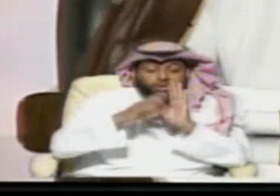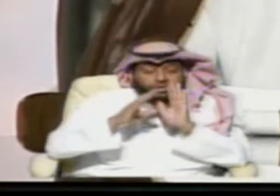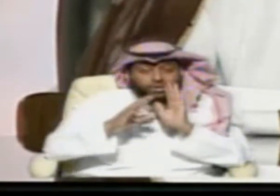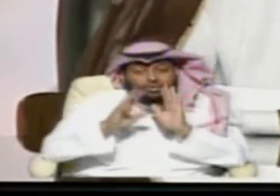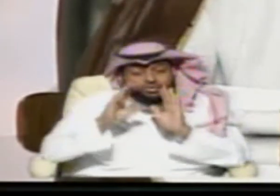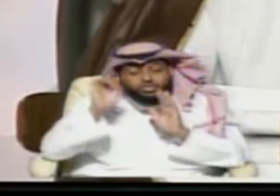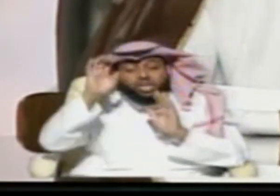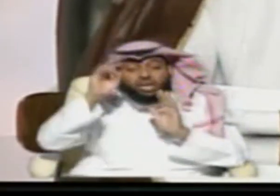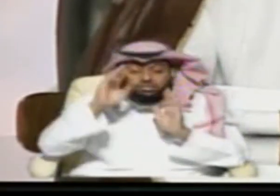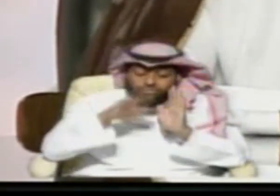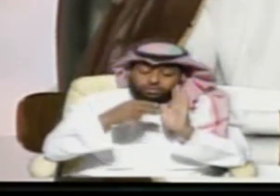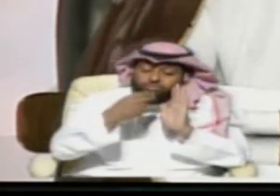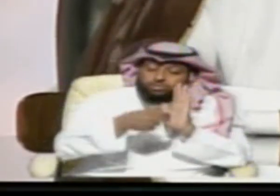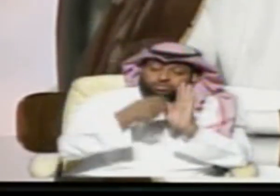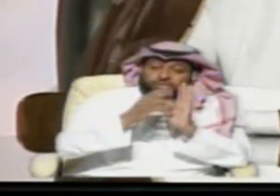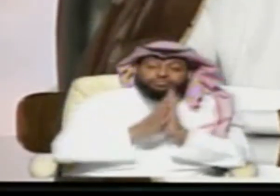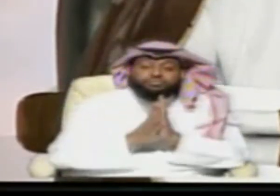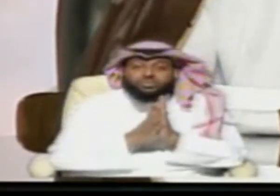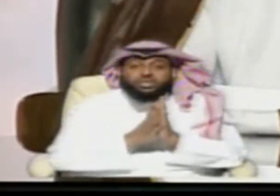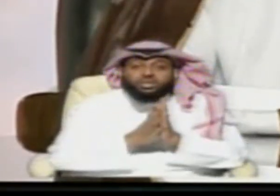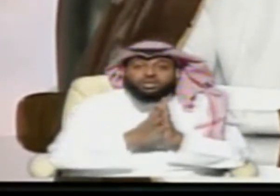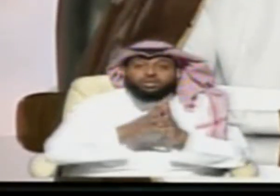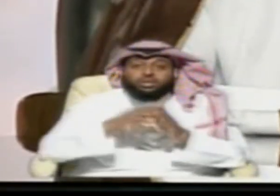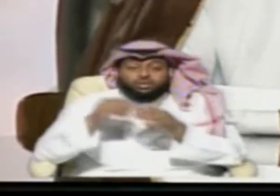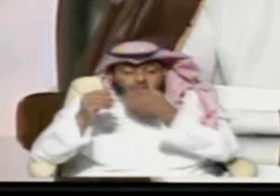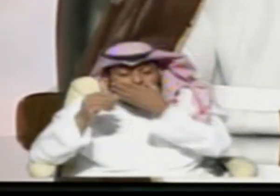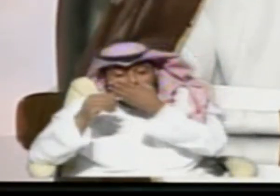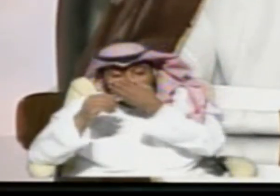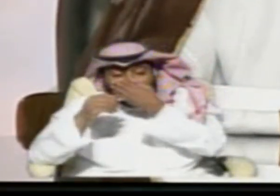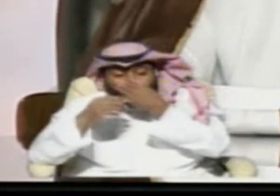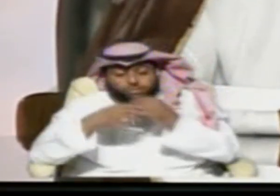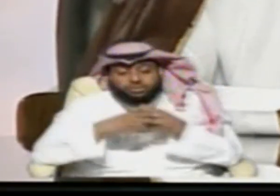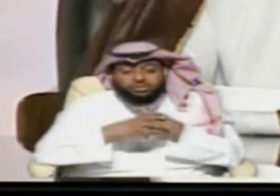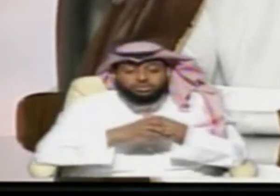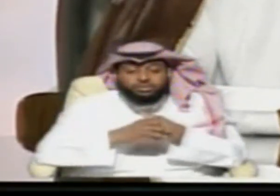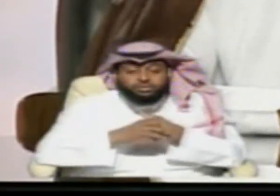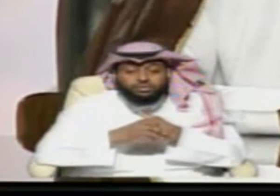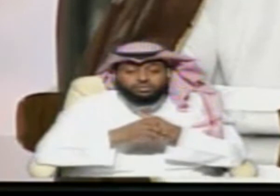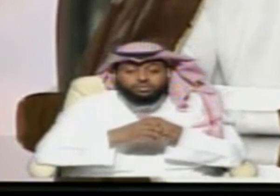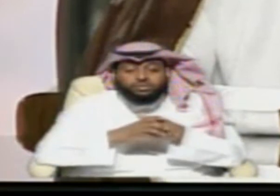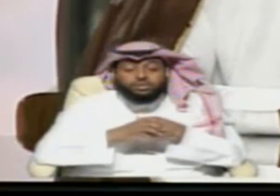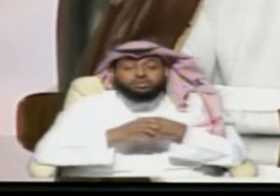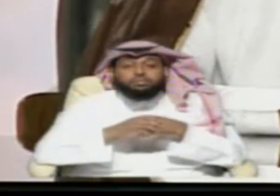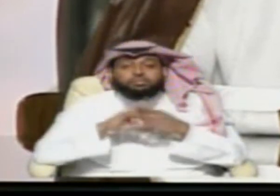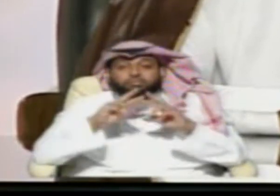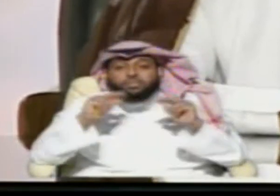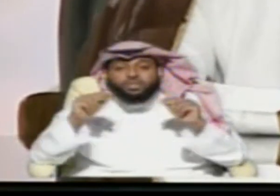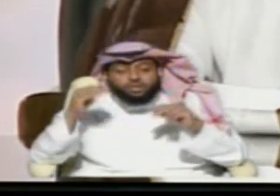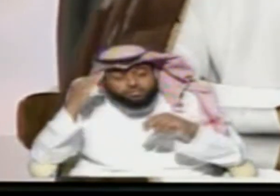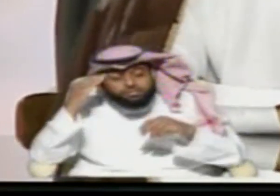إذا كانت إذا جلست في بيتها لم تصلي أو اشتغلت عن الصلاة